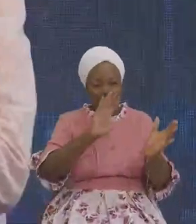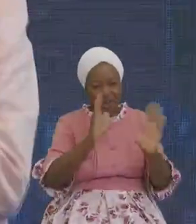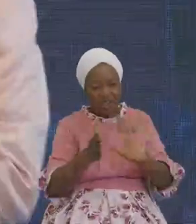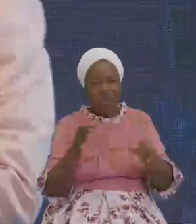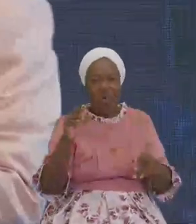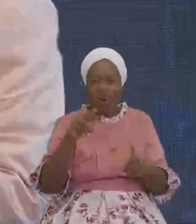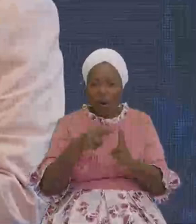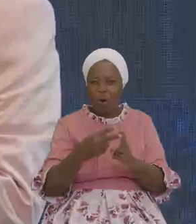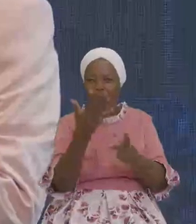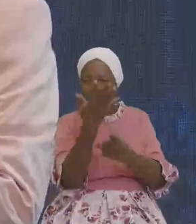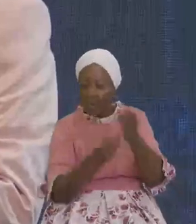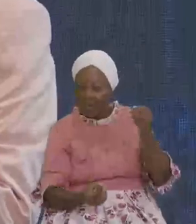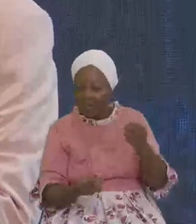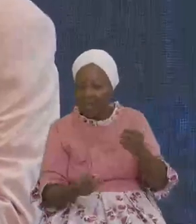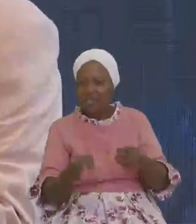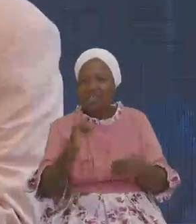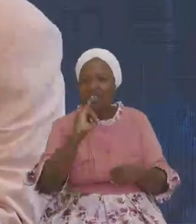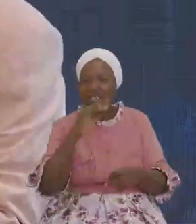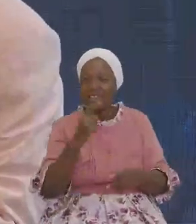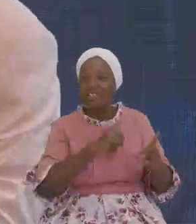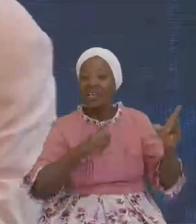dans sa présence ou en son absence,